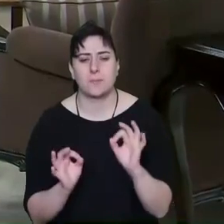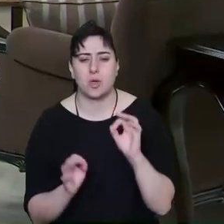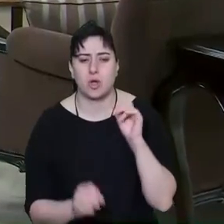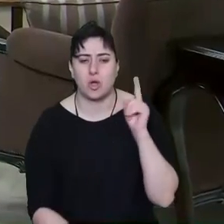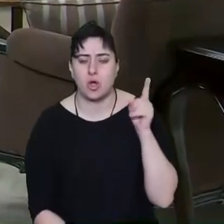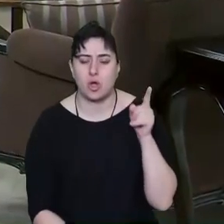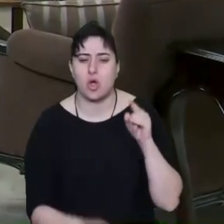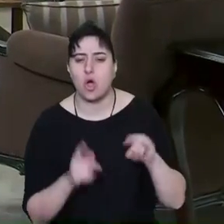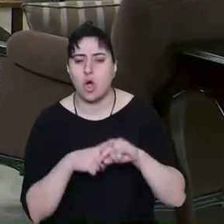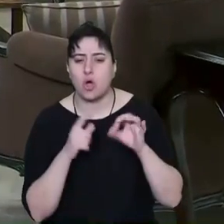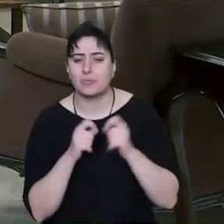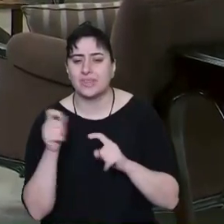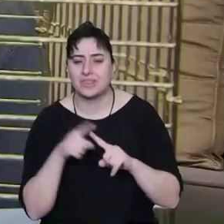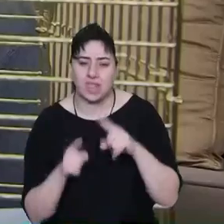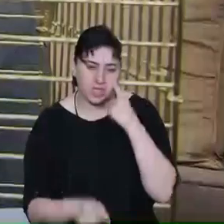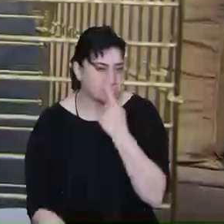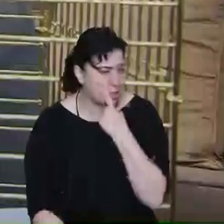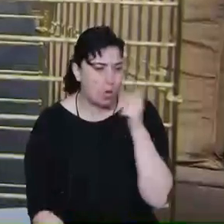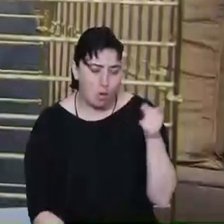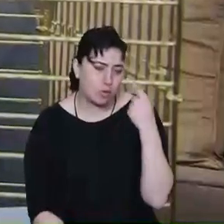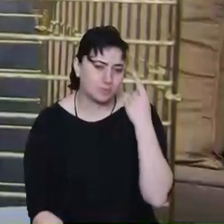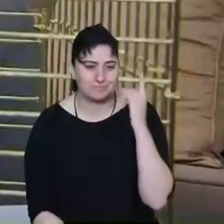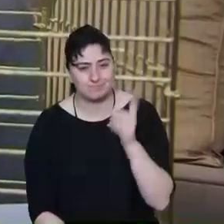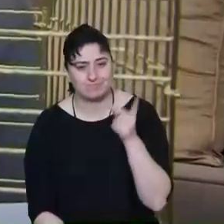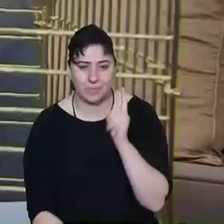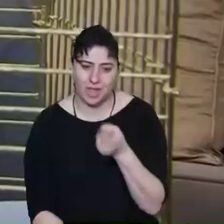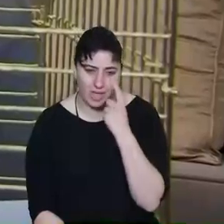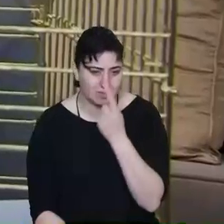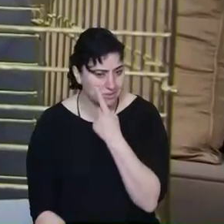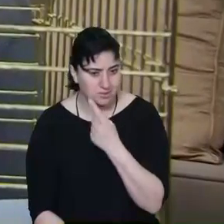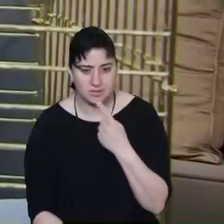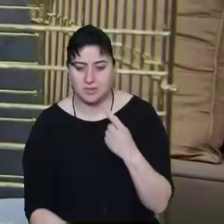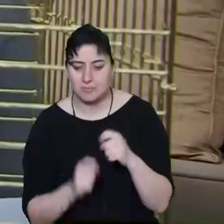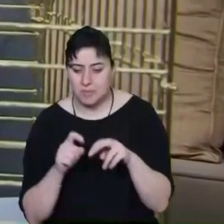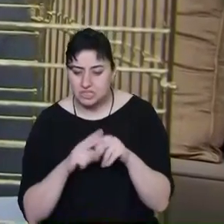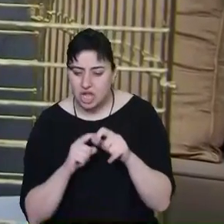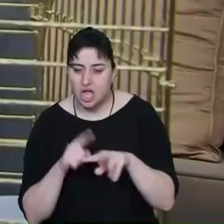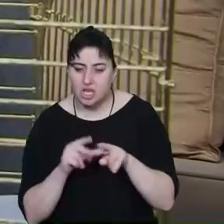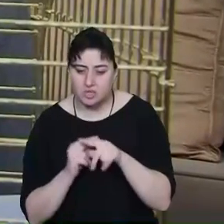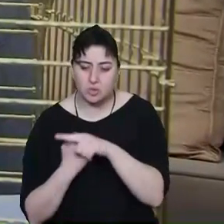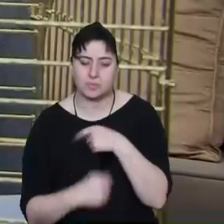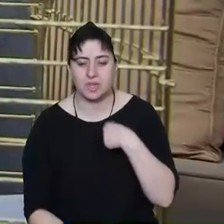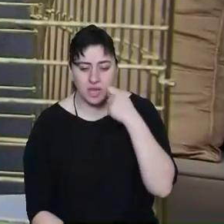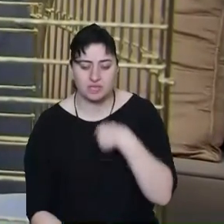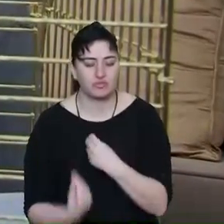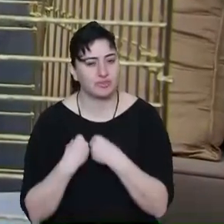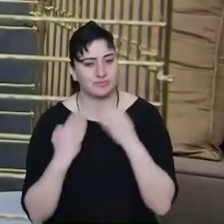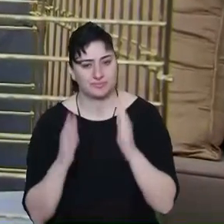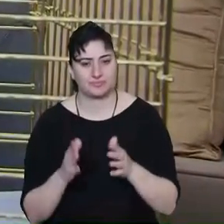yaptıysa o benim hobbit eniştem yüzünden oldu. Ah enişte, ah. Başağın yanında rezil oldum senin yüzünden